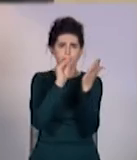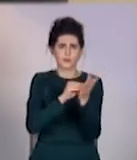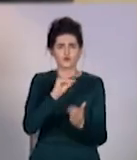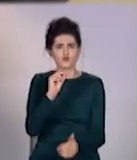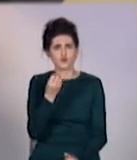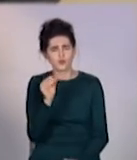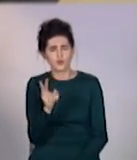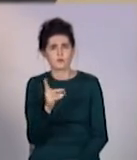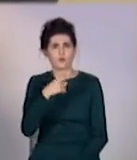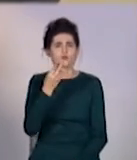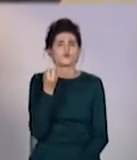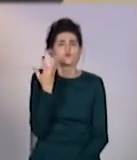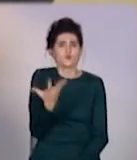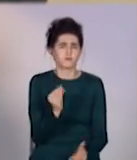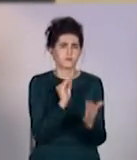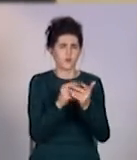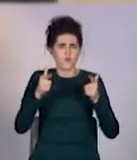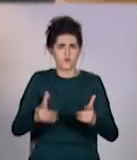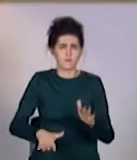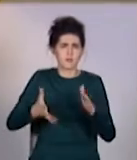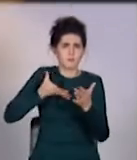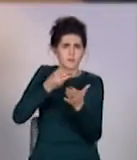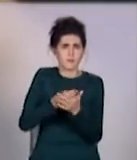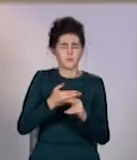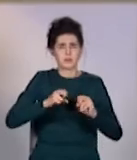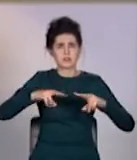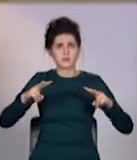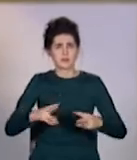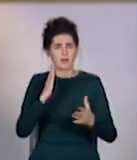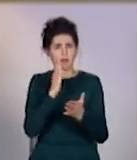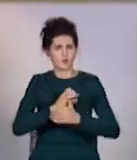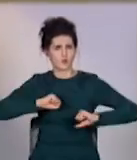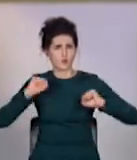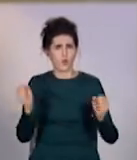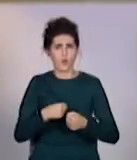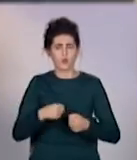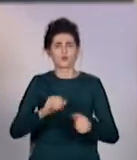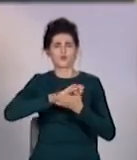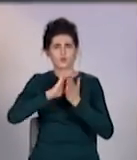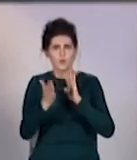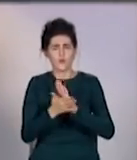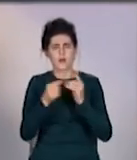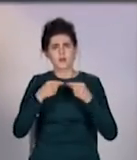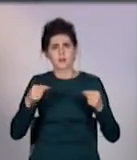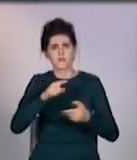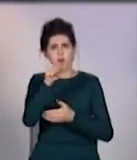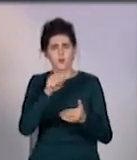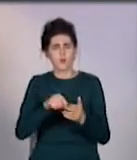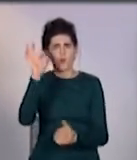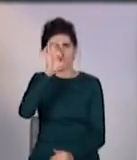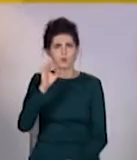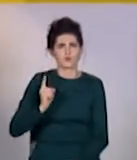лічильників. Також в енергоофісі з'явилася зона експрес-обслуговування, в якій можна вирішити типові питання без